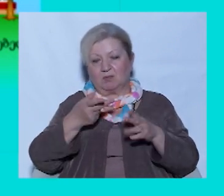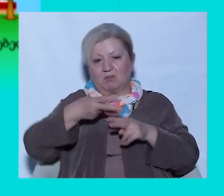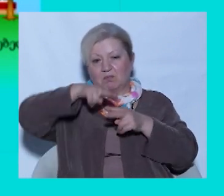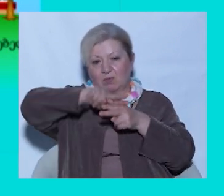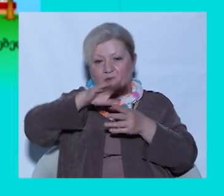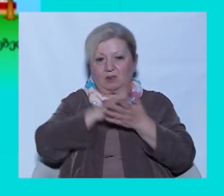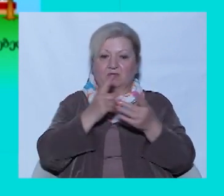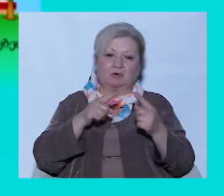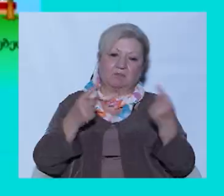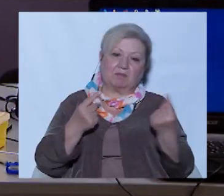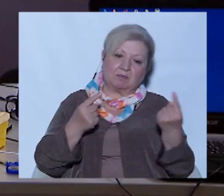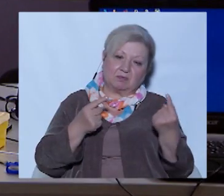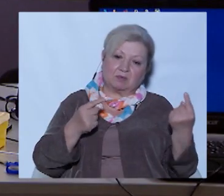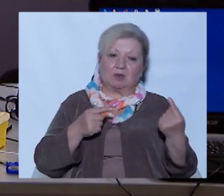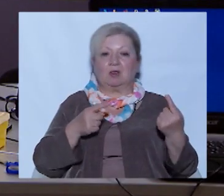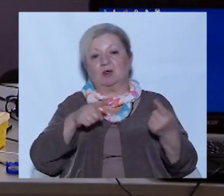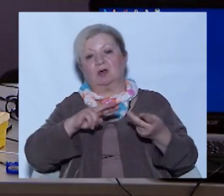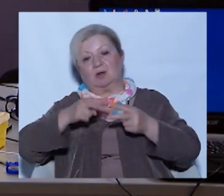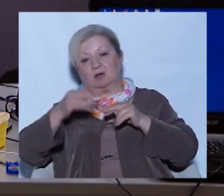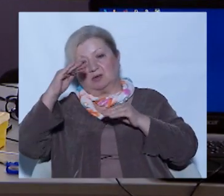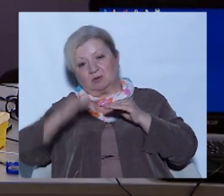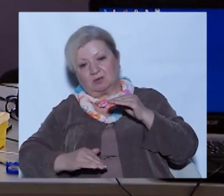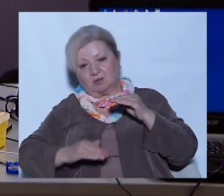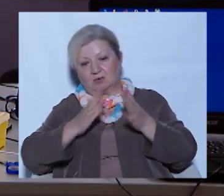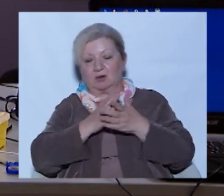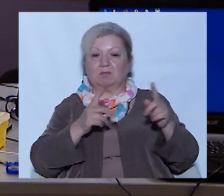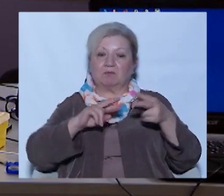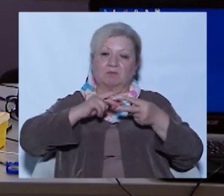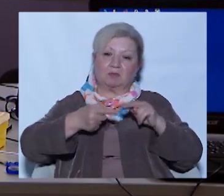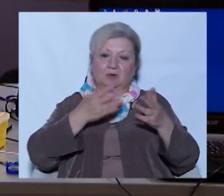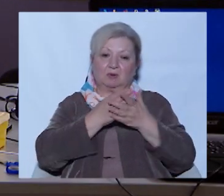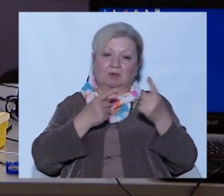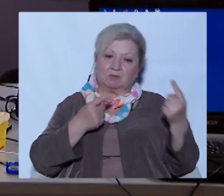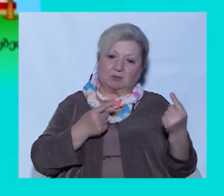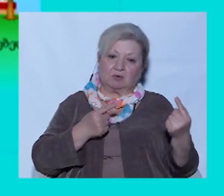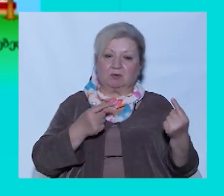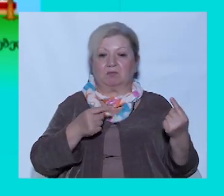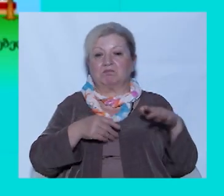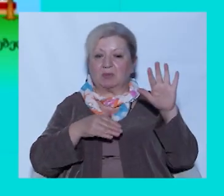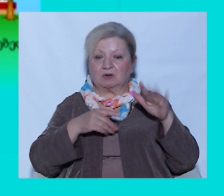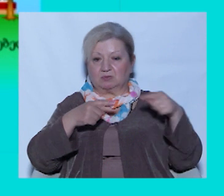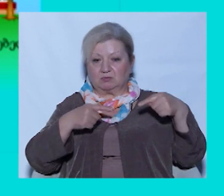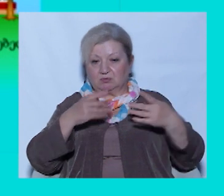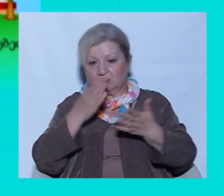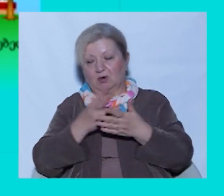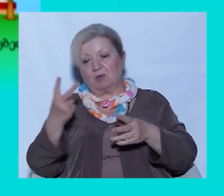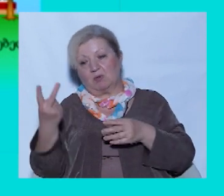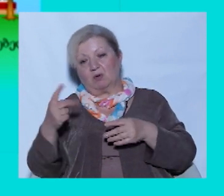მეტია ვიდრე პირველადის. ამ დამადაბლებელში პირიქით, ესე იგი ჩვენ დაბლა დავწიეთ და შემდგომ